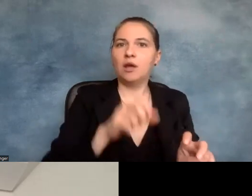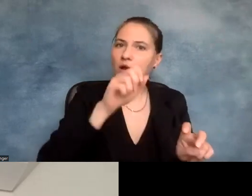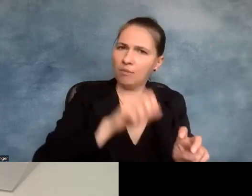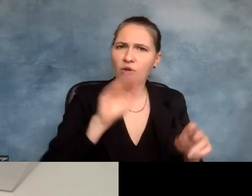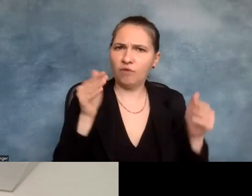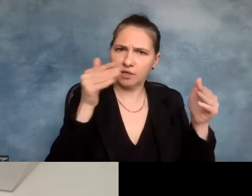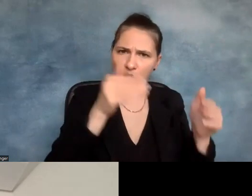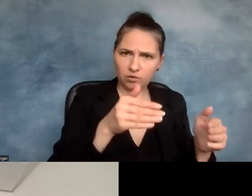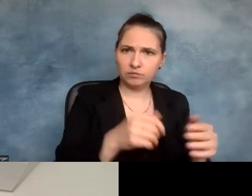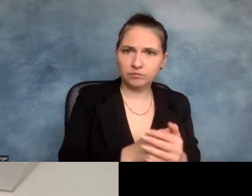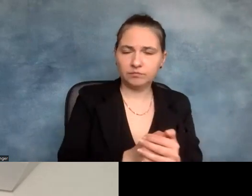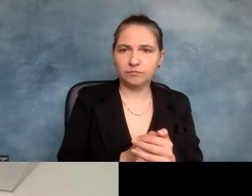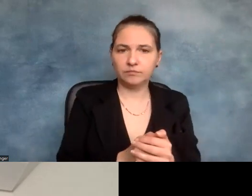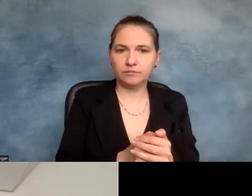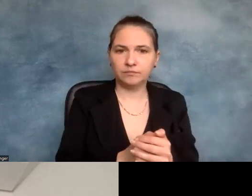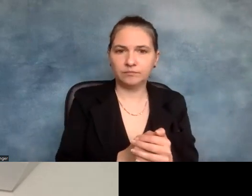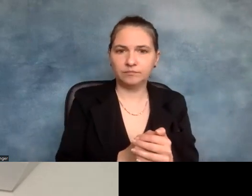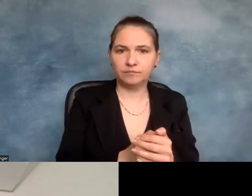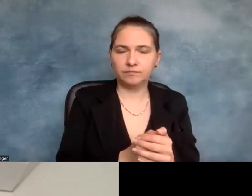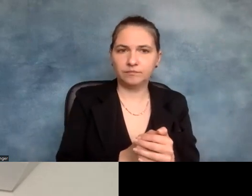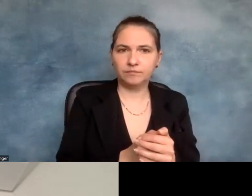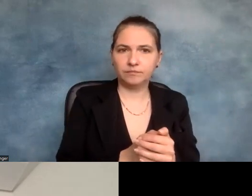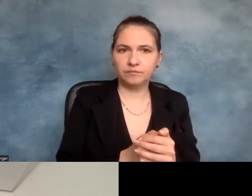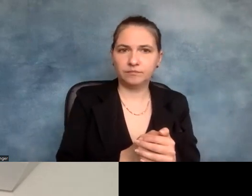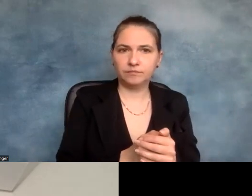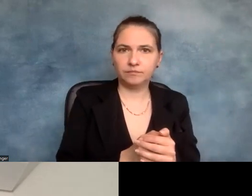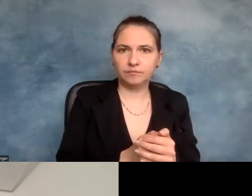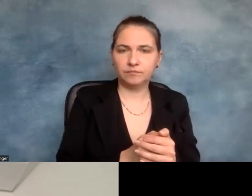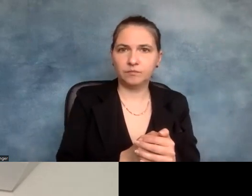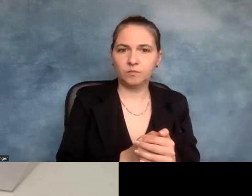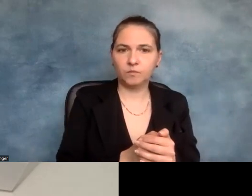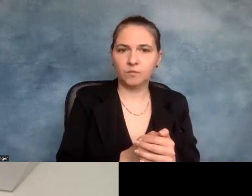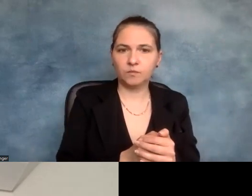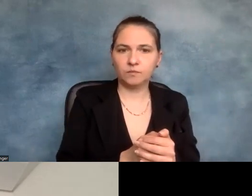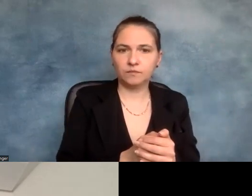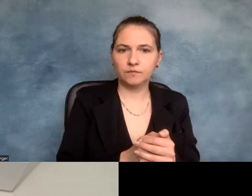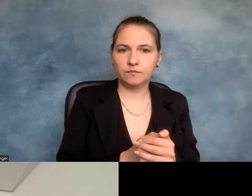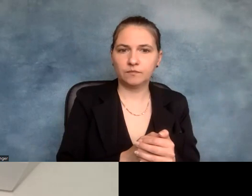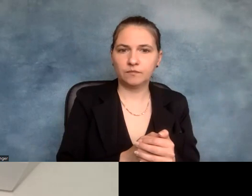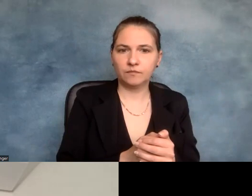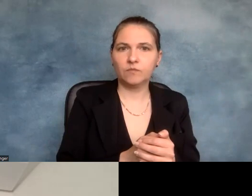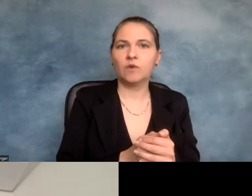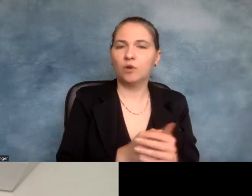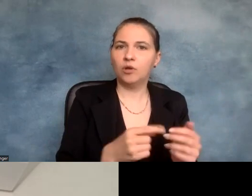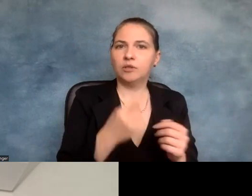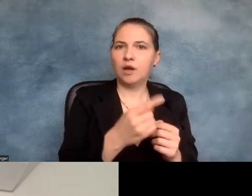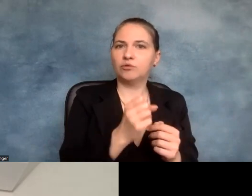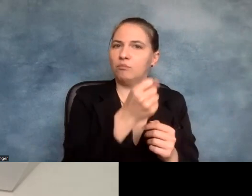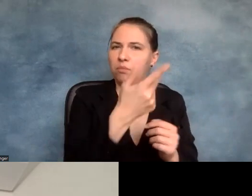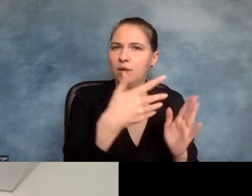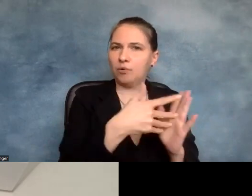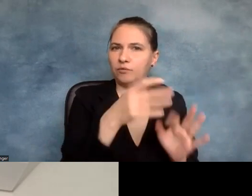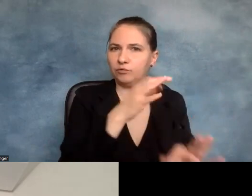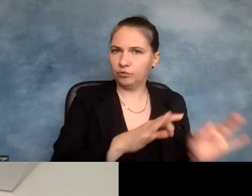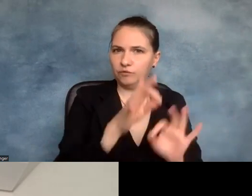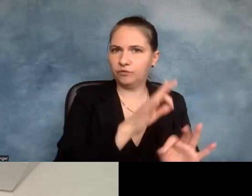vertrauen. Und hat es gepostet, ja. Und genau, der macht halt auch so ein paar Prüfungen. Das geht ein